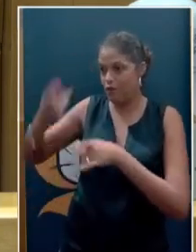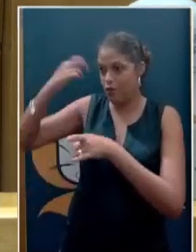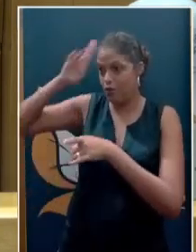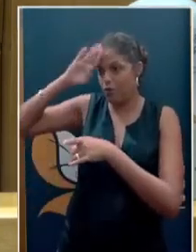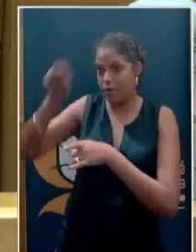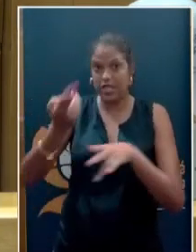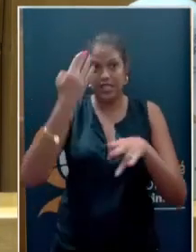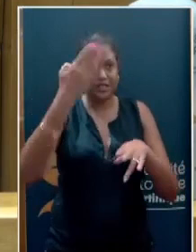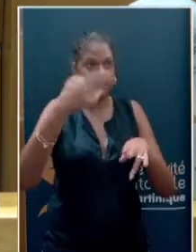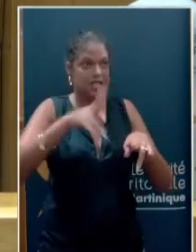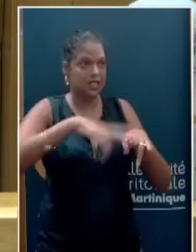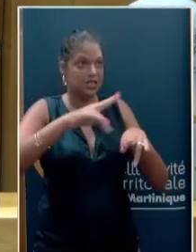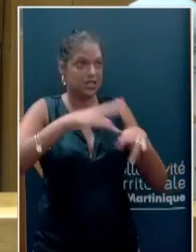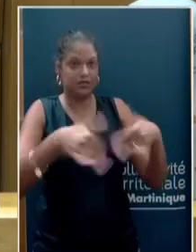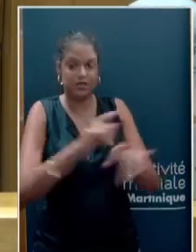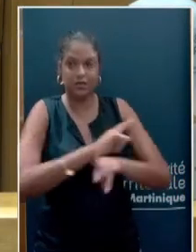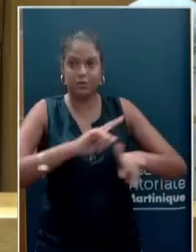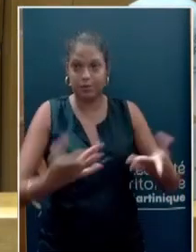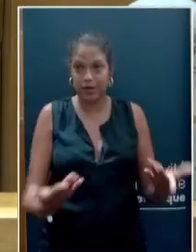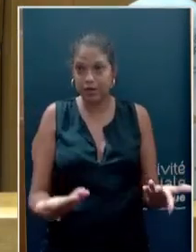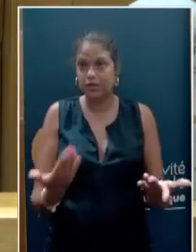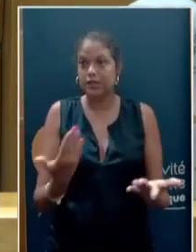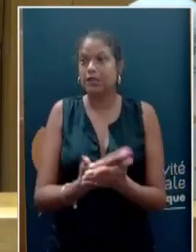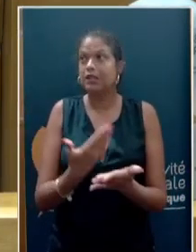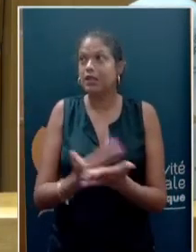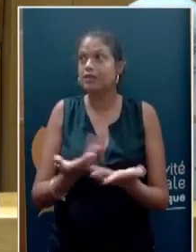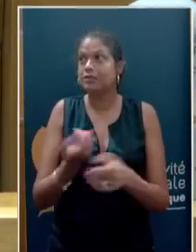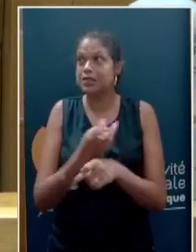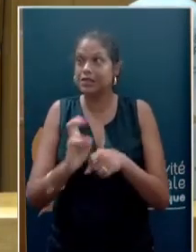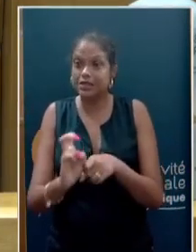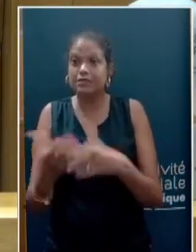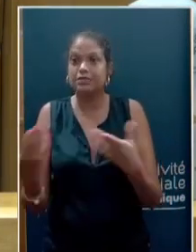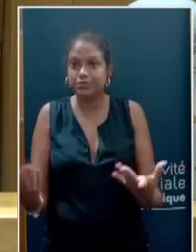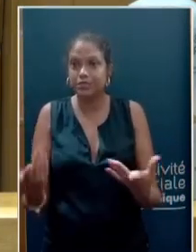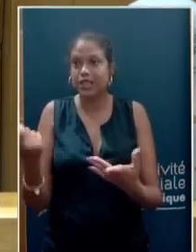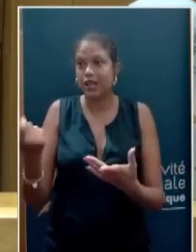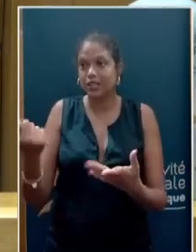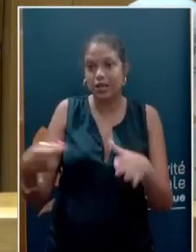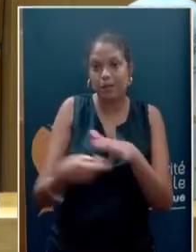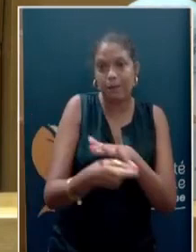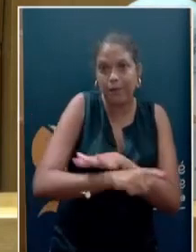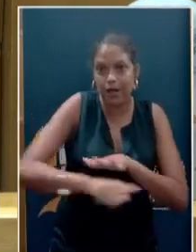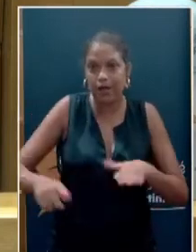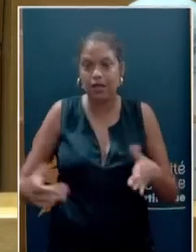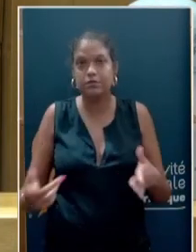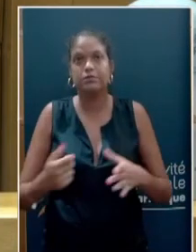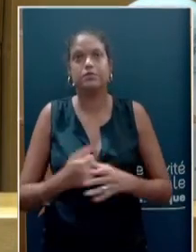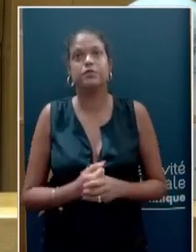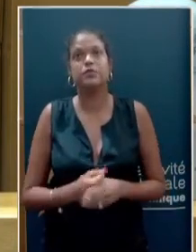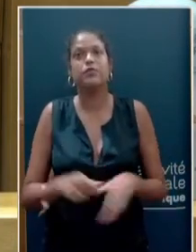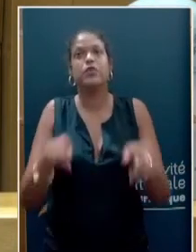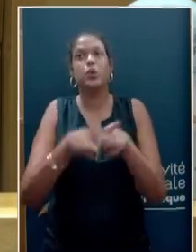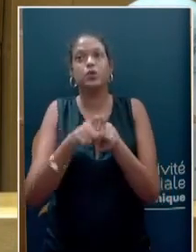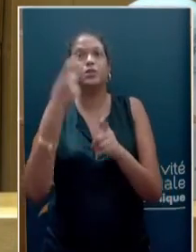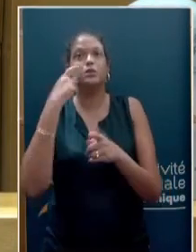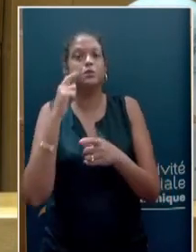factures acquittées, les remontées de dépenses ne sont pas là, il y a un risque de dégagement d'office. Je constate également qu'il y a des projets